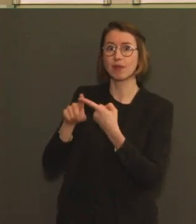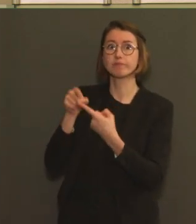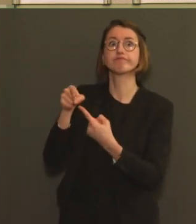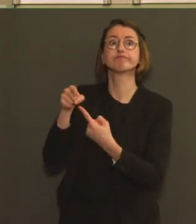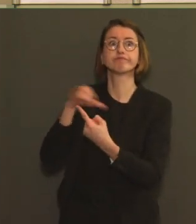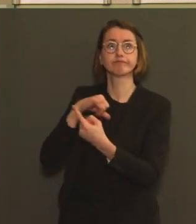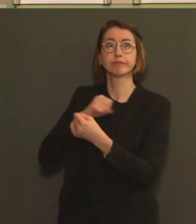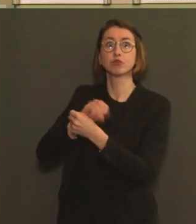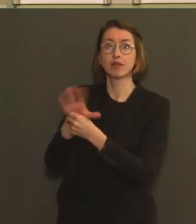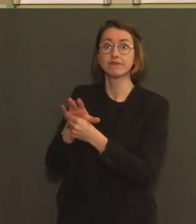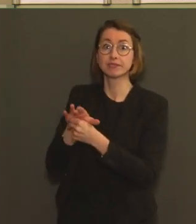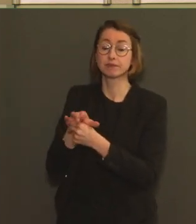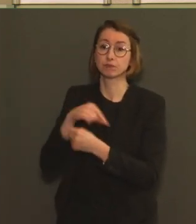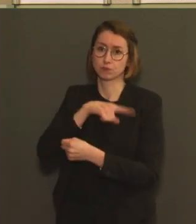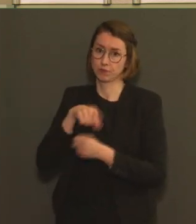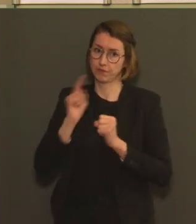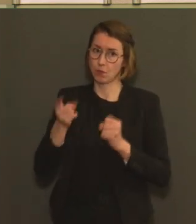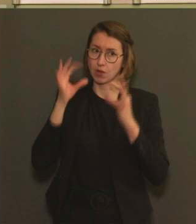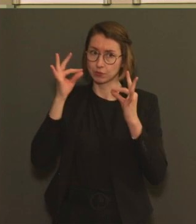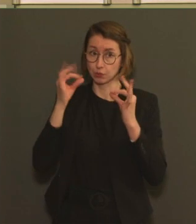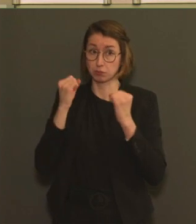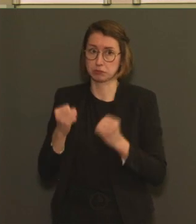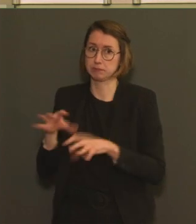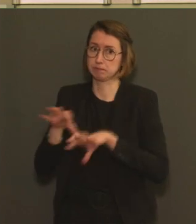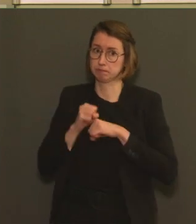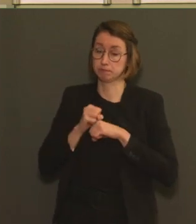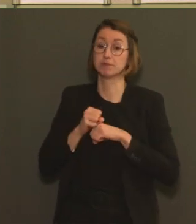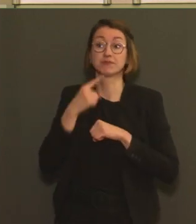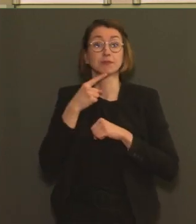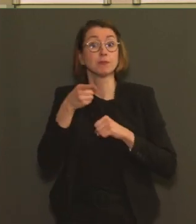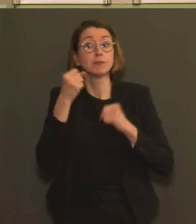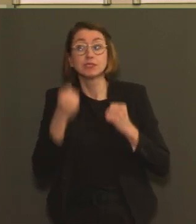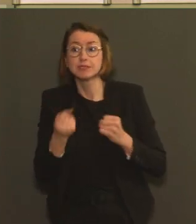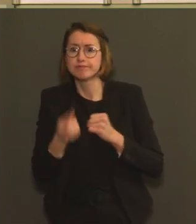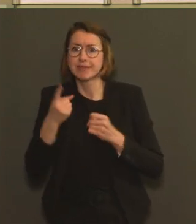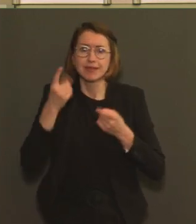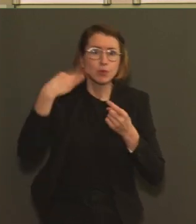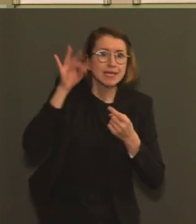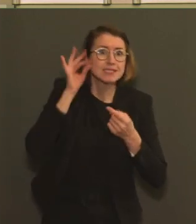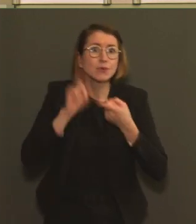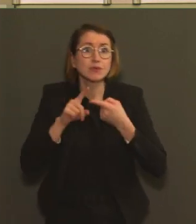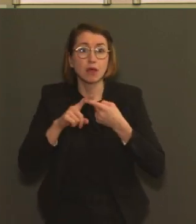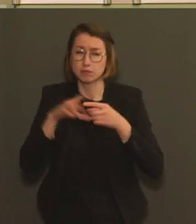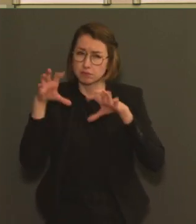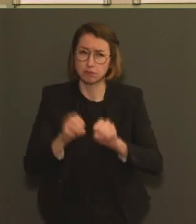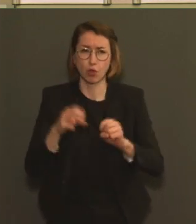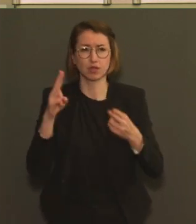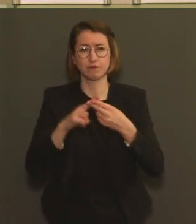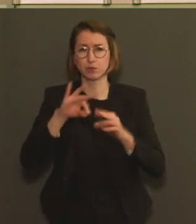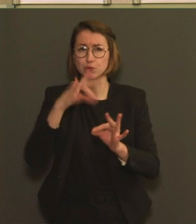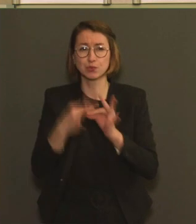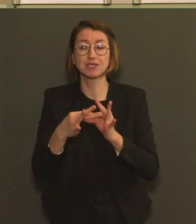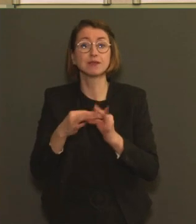risque, peut désormais prendre un rendez-vous sans passer par un relais d'une prescription, même